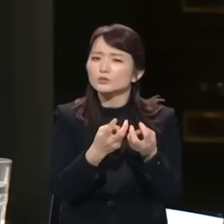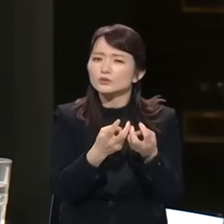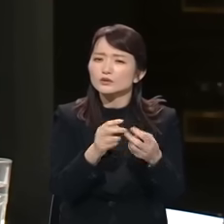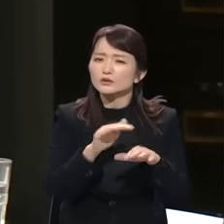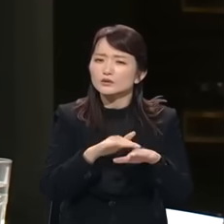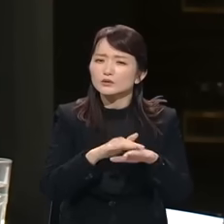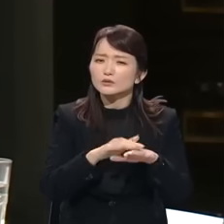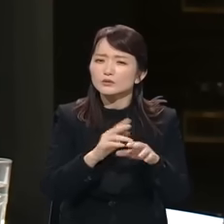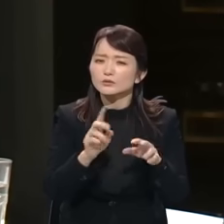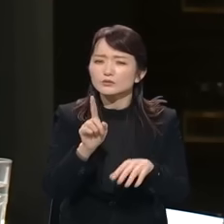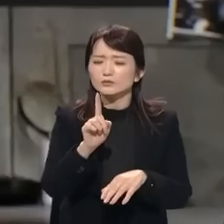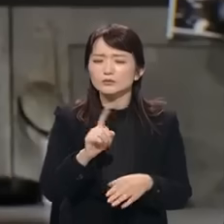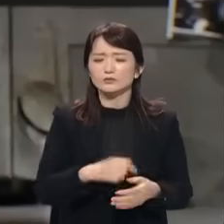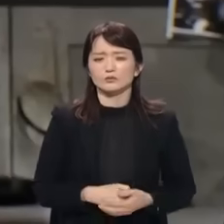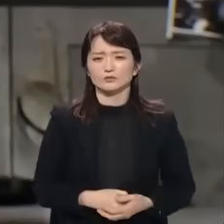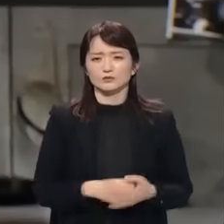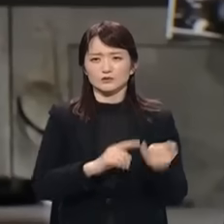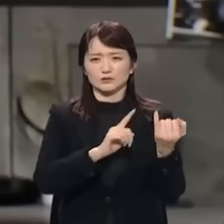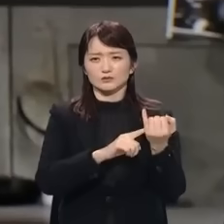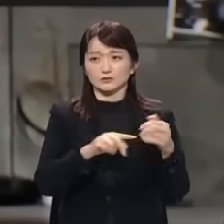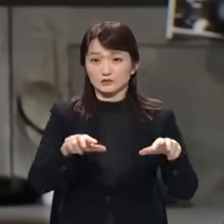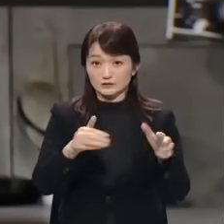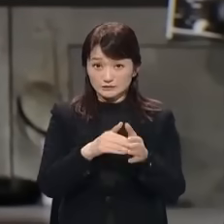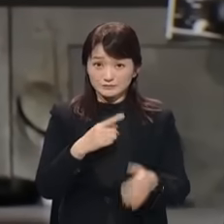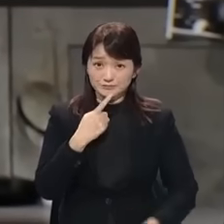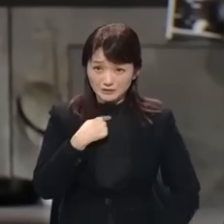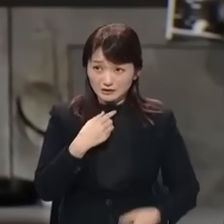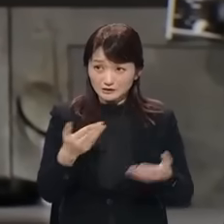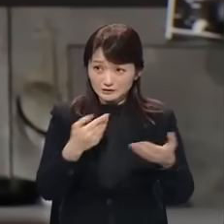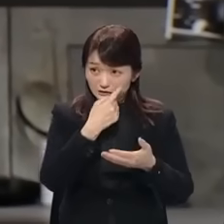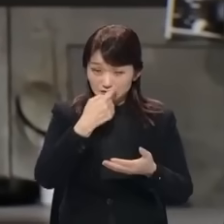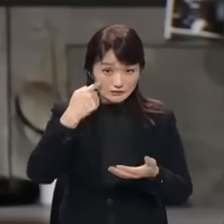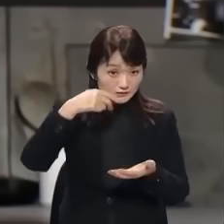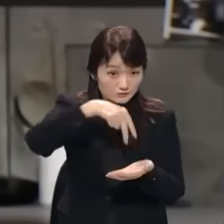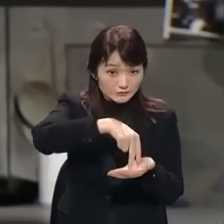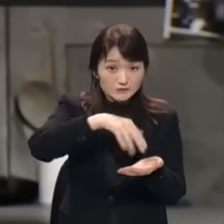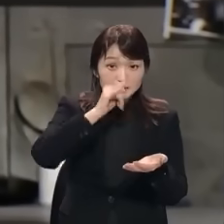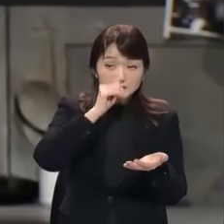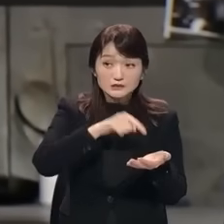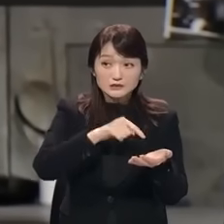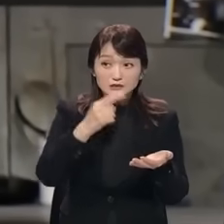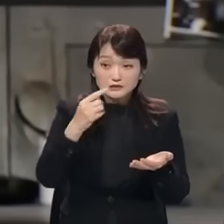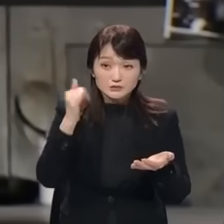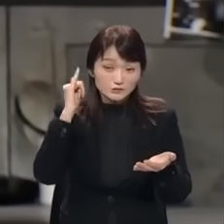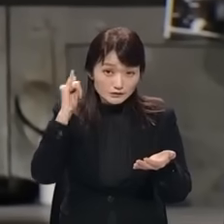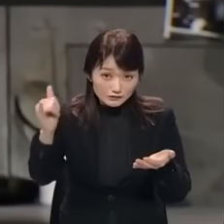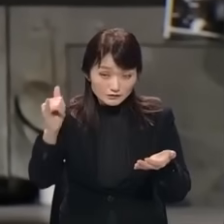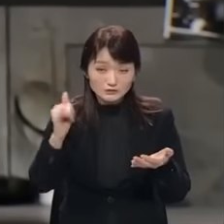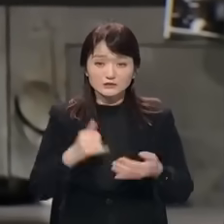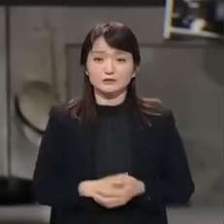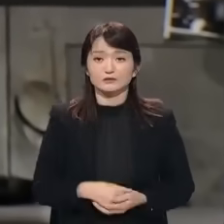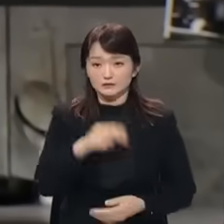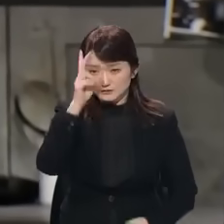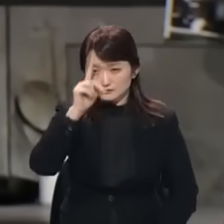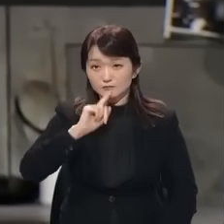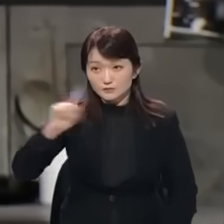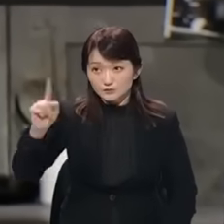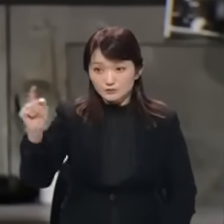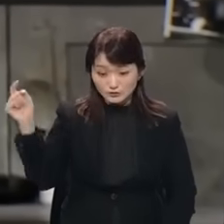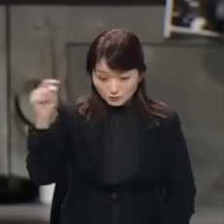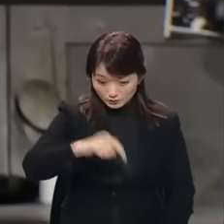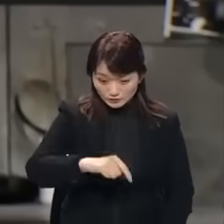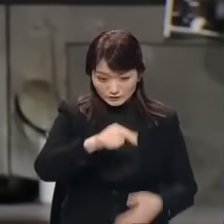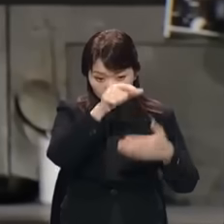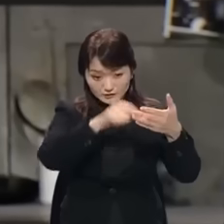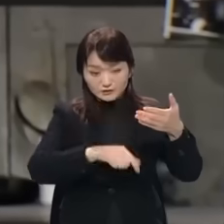글쎄요 이분이 지금까지 겪었던 일들을 입증할 수 있는 것들이 뭐 119에 신고를 했다거나 아니면 경찰의 신고에서 출동했던 기록